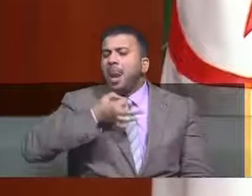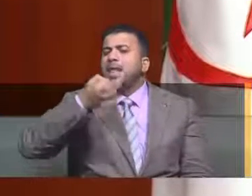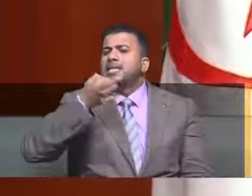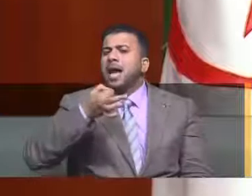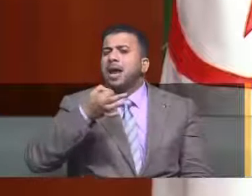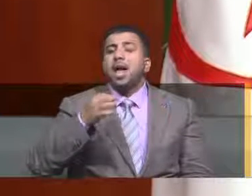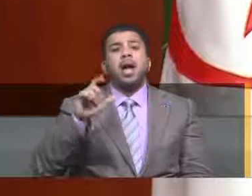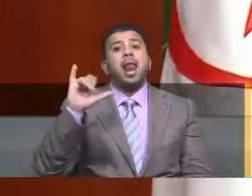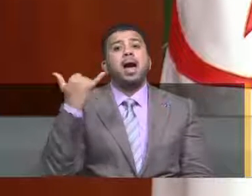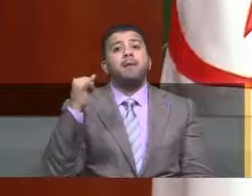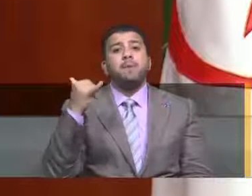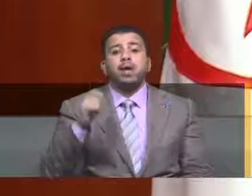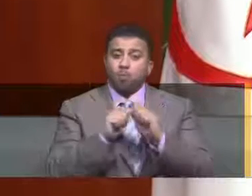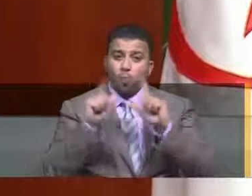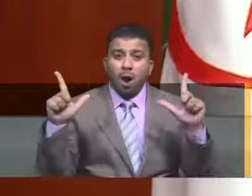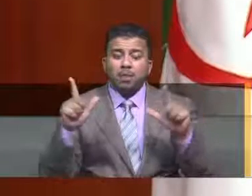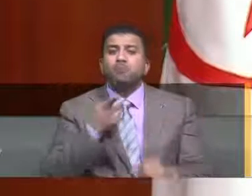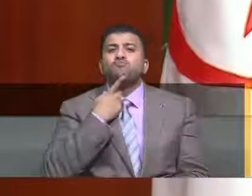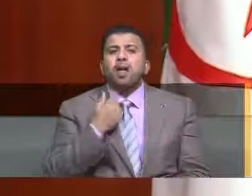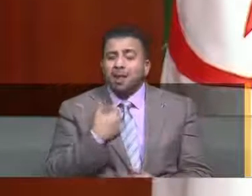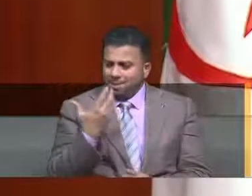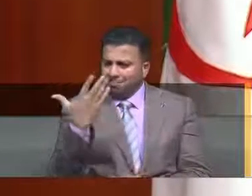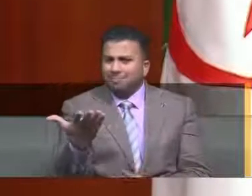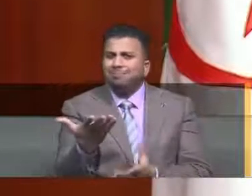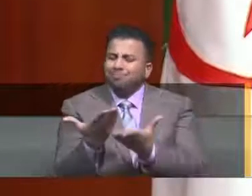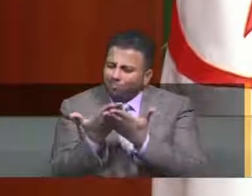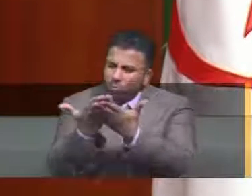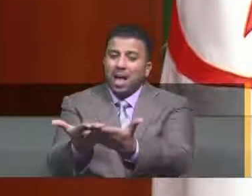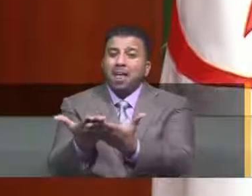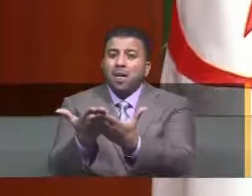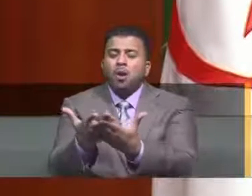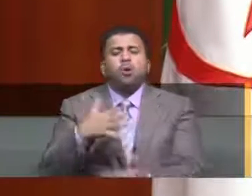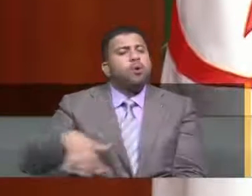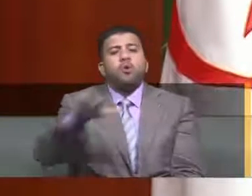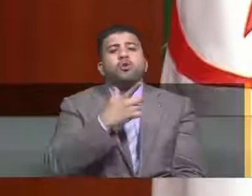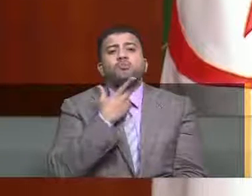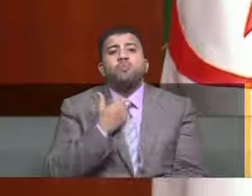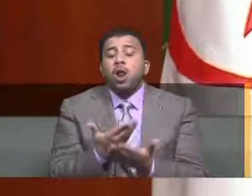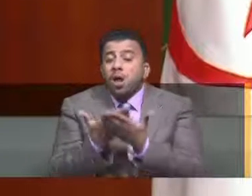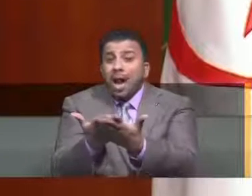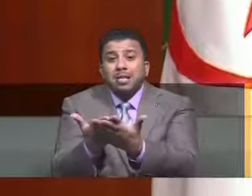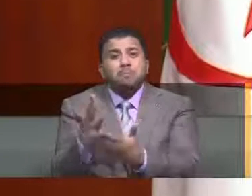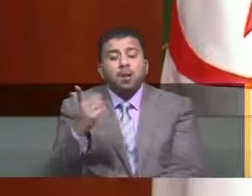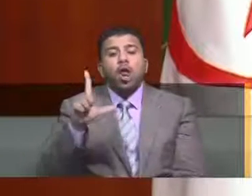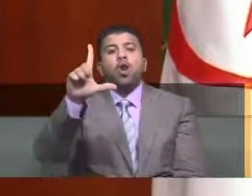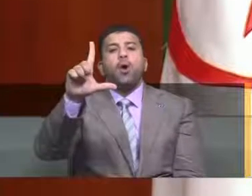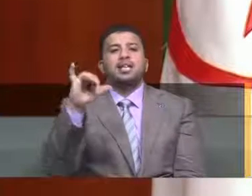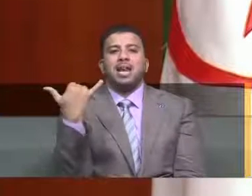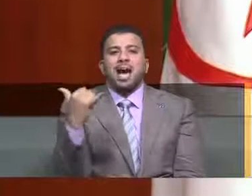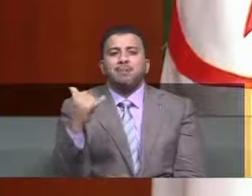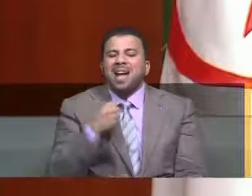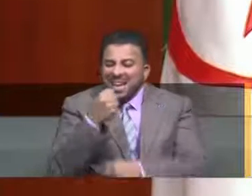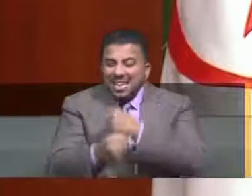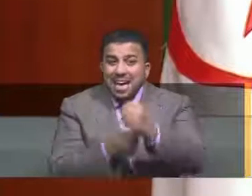المبين، ونريد أن نمد يد العون إلى كل من يخدم اللغة العربية ويسعى إلى